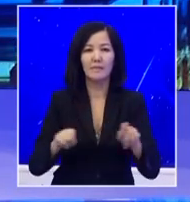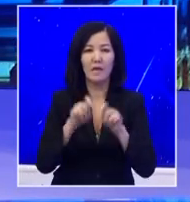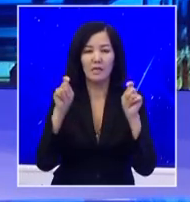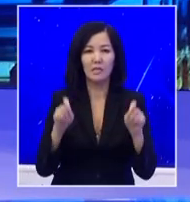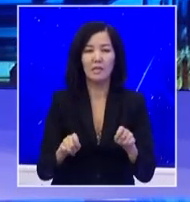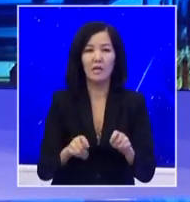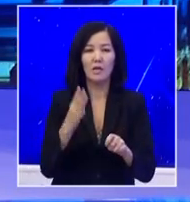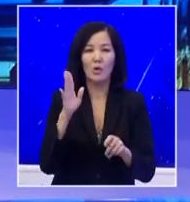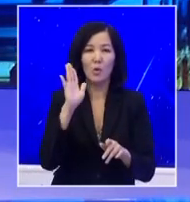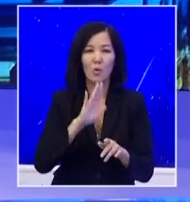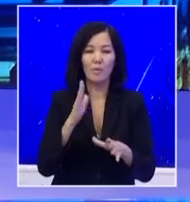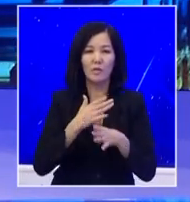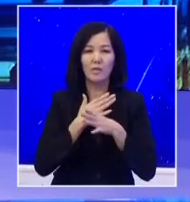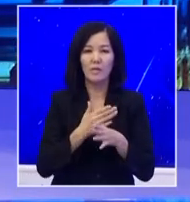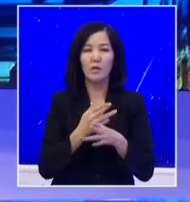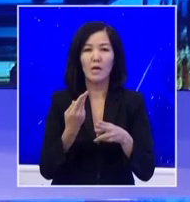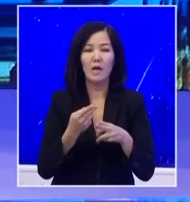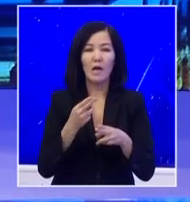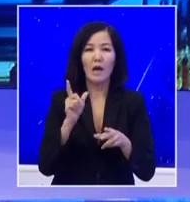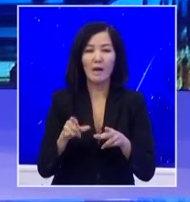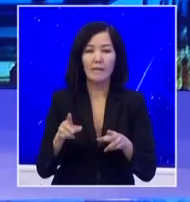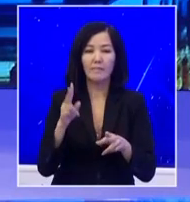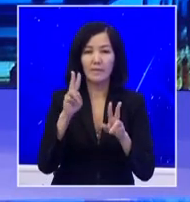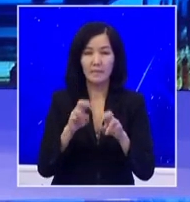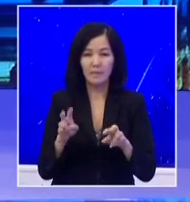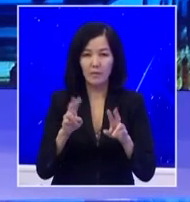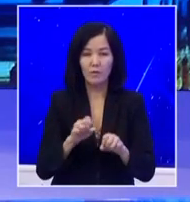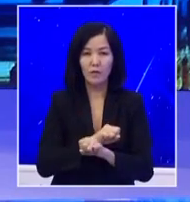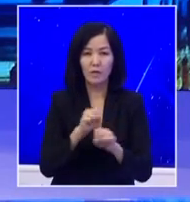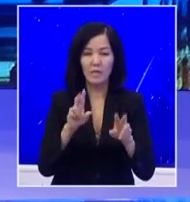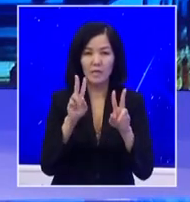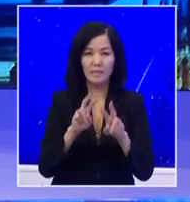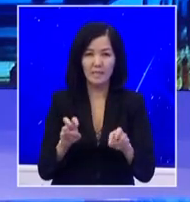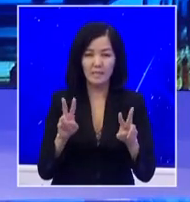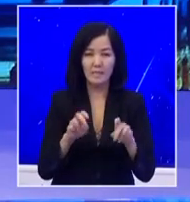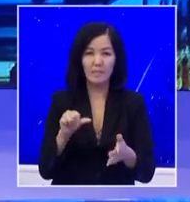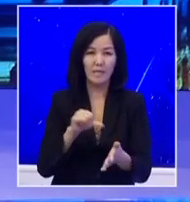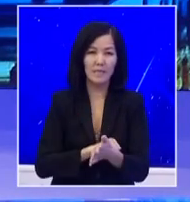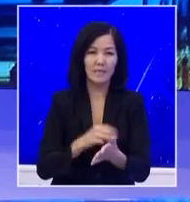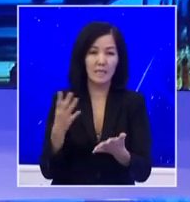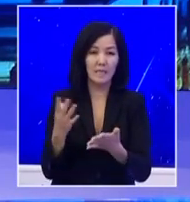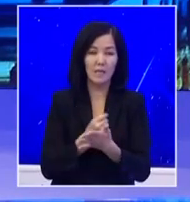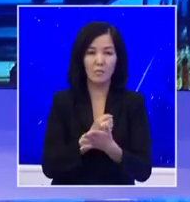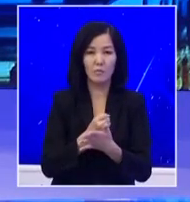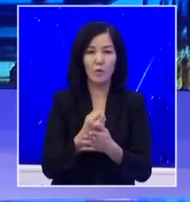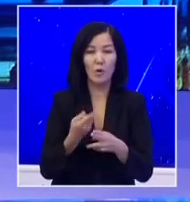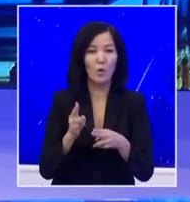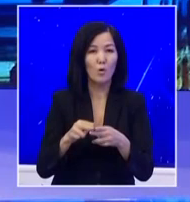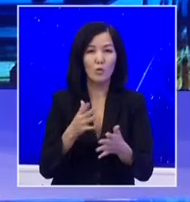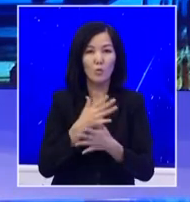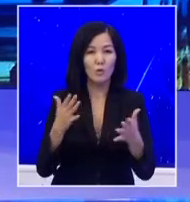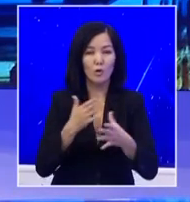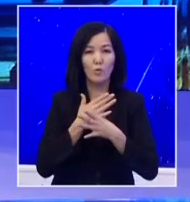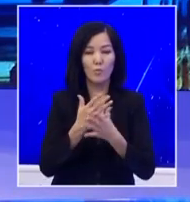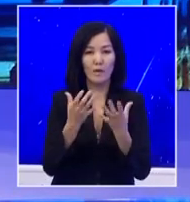сақшыларының 4 аяқты көмекшілері әсіресе жоғалған адамдарды іздеуде. Жарылғысыз затпен есірткіні табуда ең сенімді өкіл. Қоғамдағы тәртіп